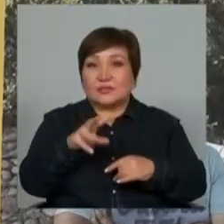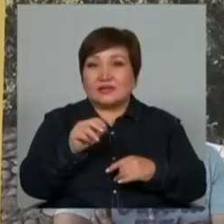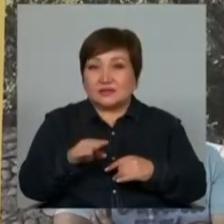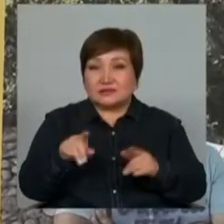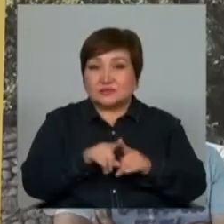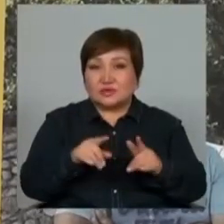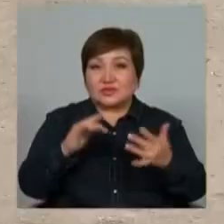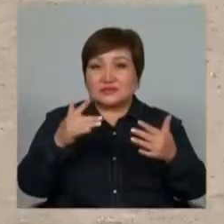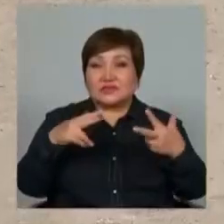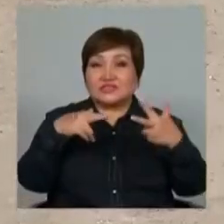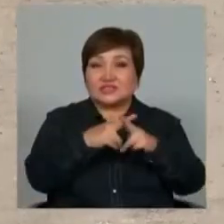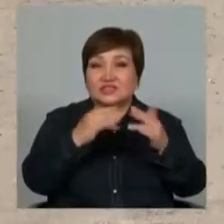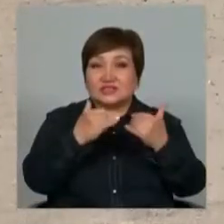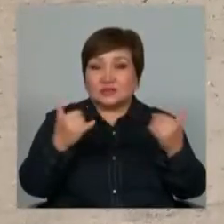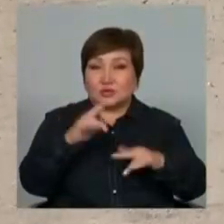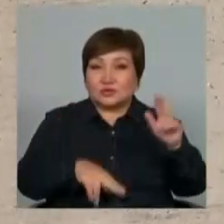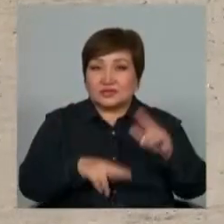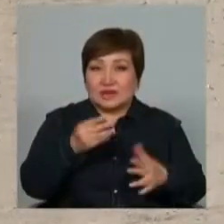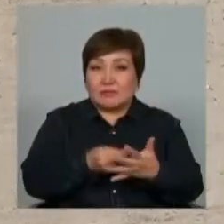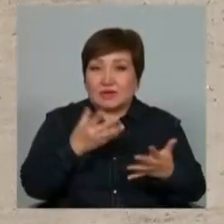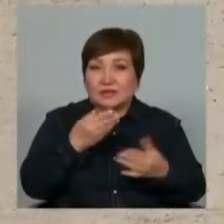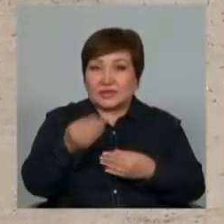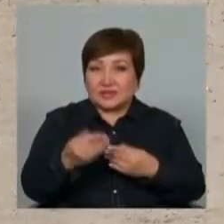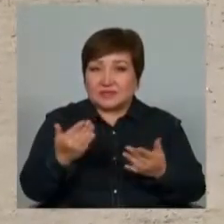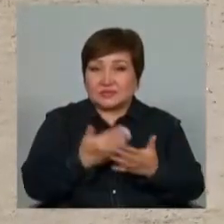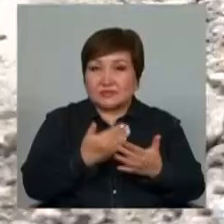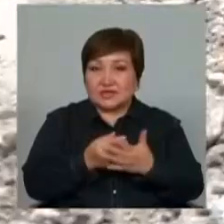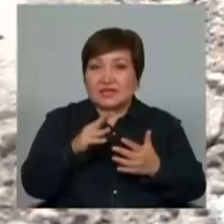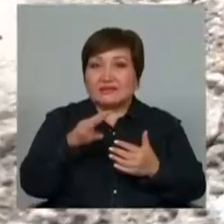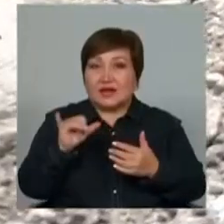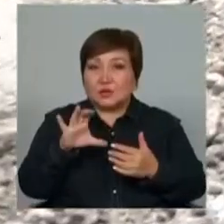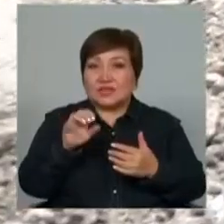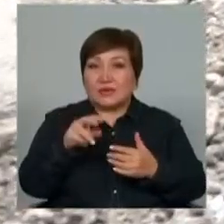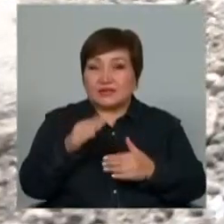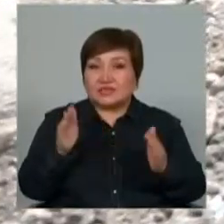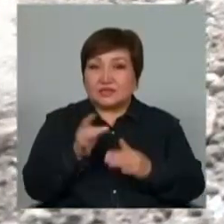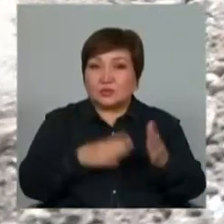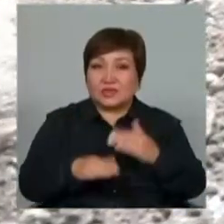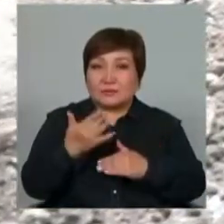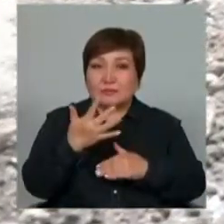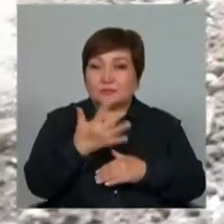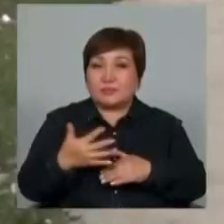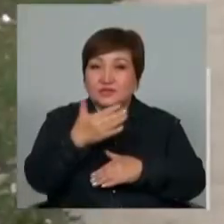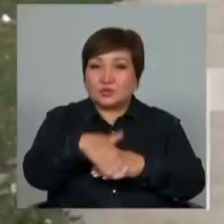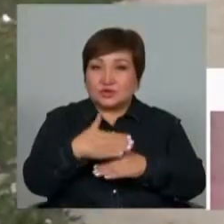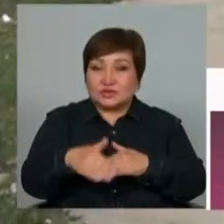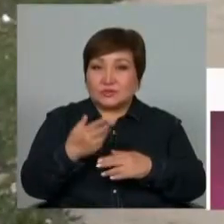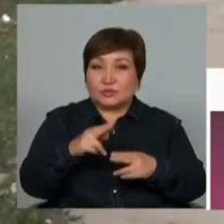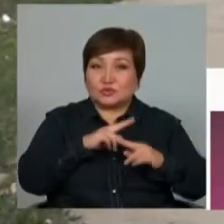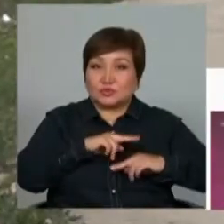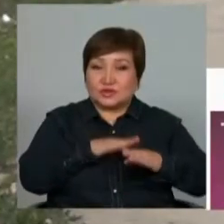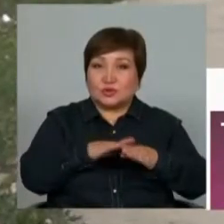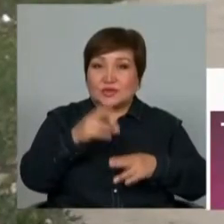инженерлік желілердің құрылысына баға берді. Мәселен, қазір Таусамалы шағын ауданында 5 көшеде бұл жұмыстар толық аяқталды. Септик